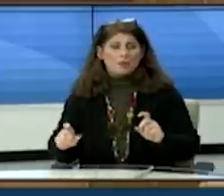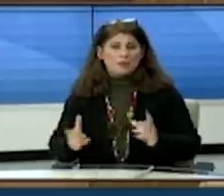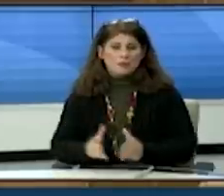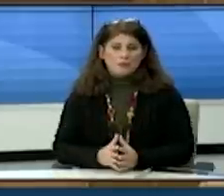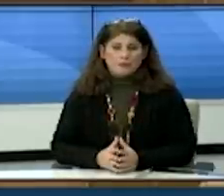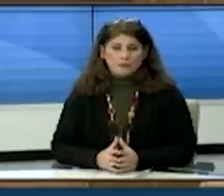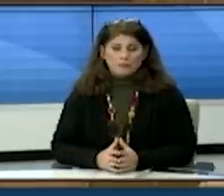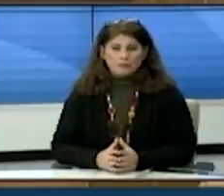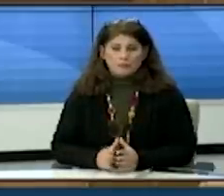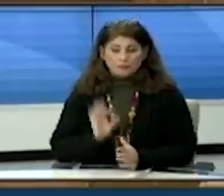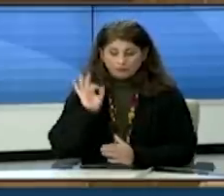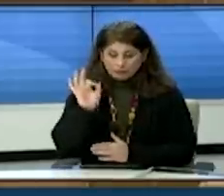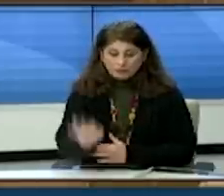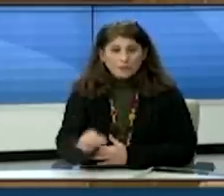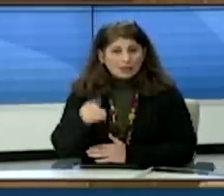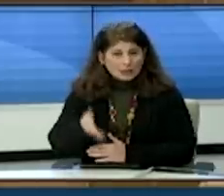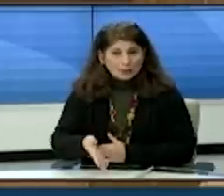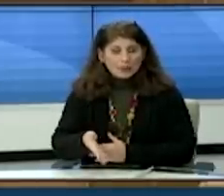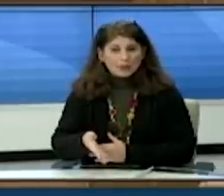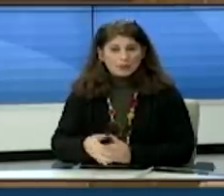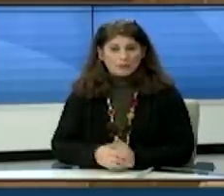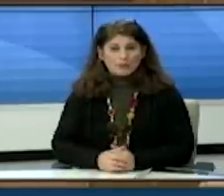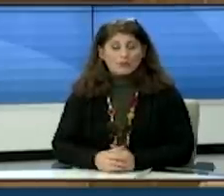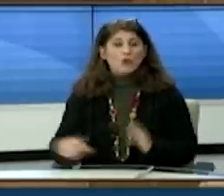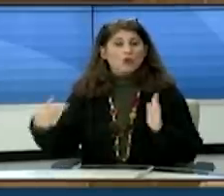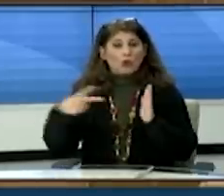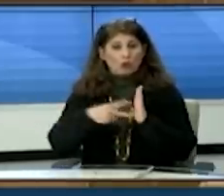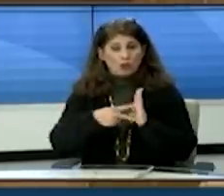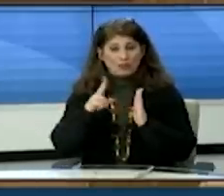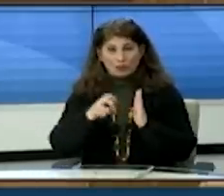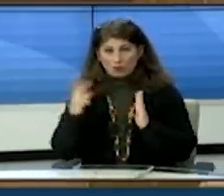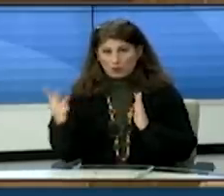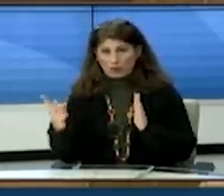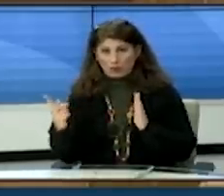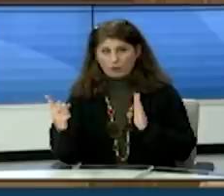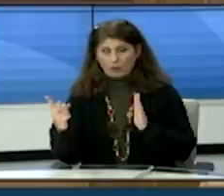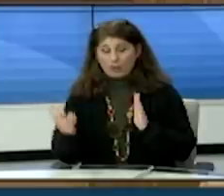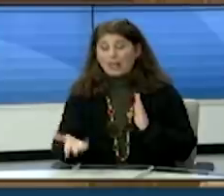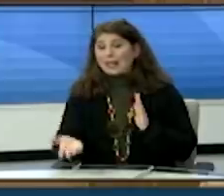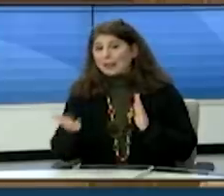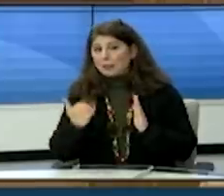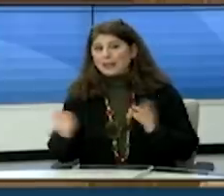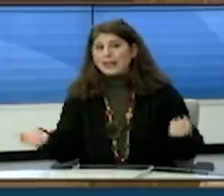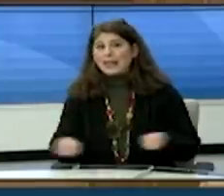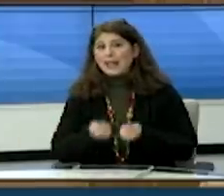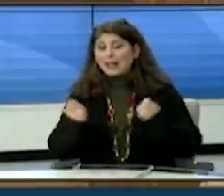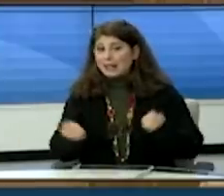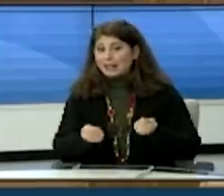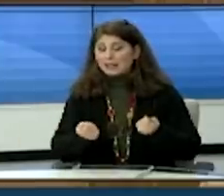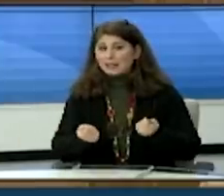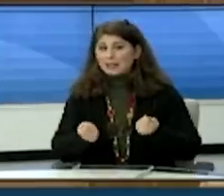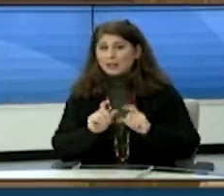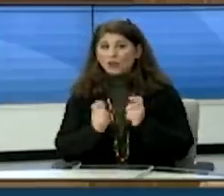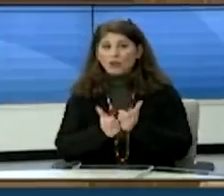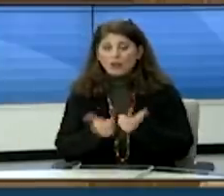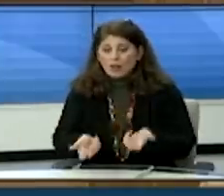στοιχειώδη. Φτάσαμε στο σημείο σήμερα, το 2022, να στερείται η εργατική λαϊκή οικογένεια